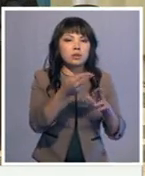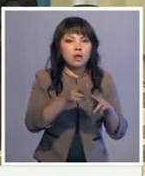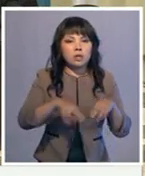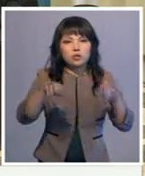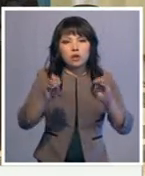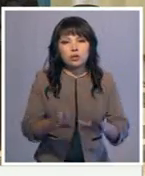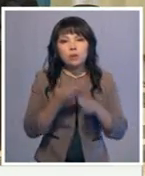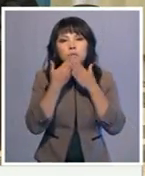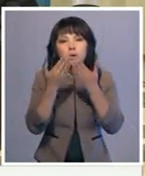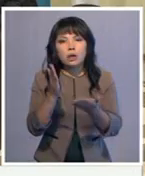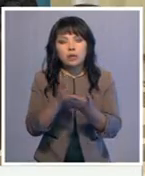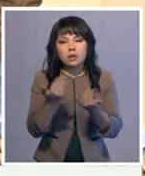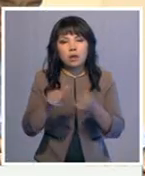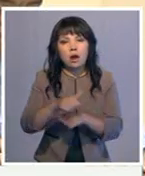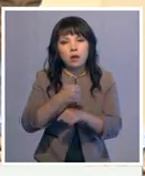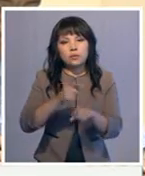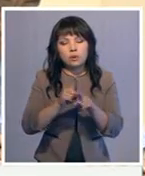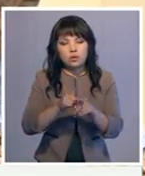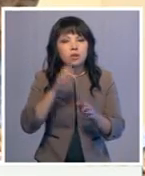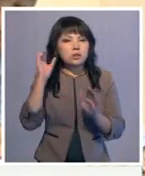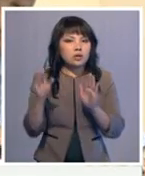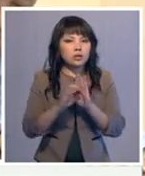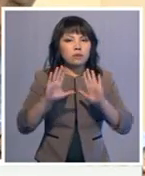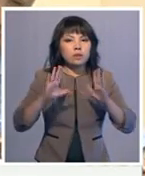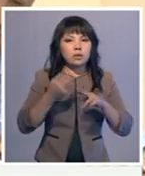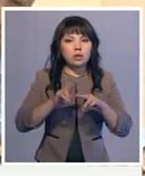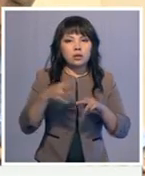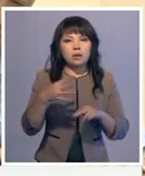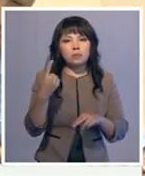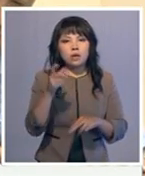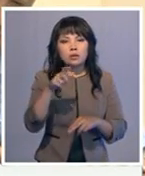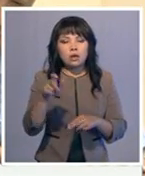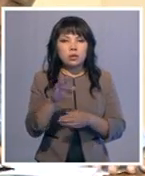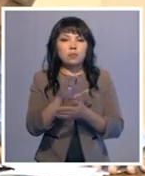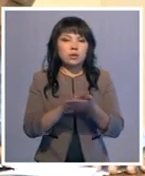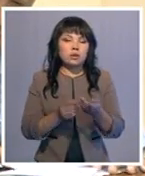шешеді деген жауап естіді. Жалпы қоғамдық қабылдауға 41 адам өтініш жолдаған екен.